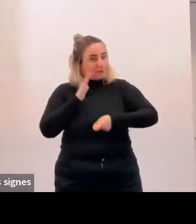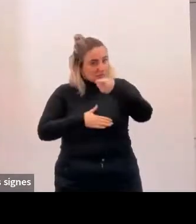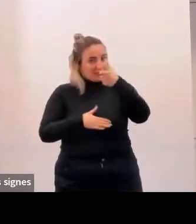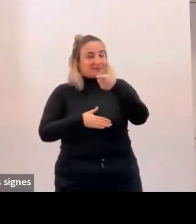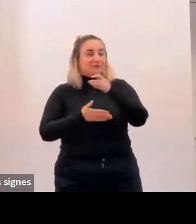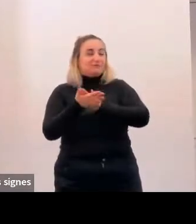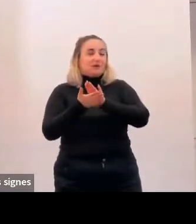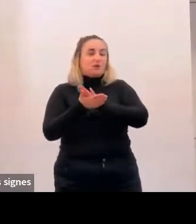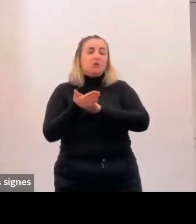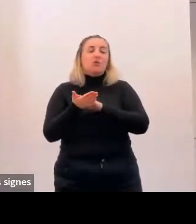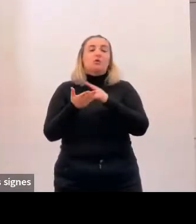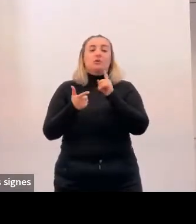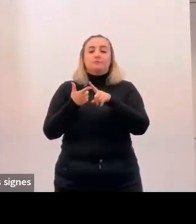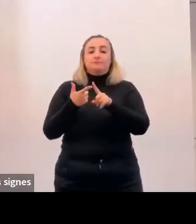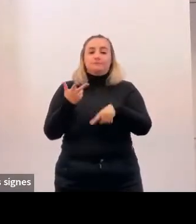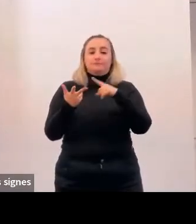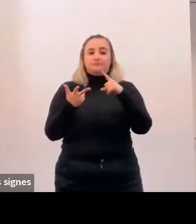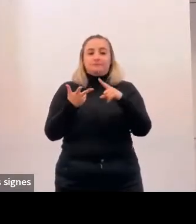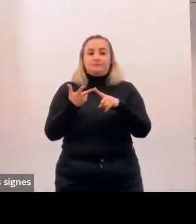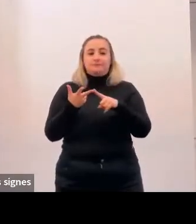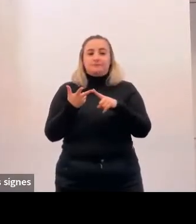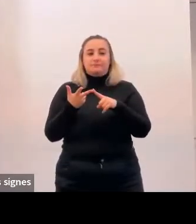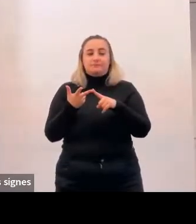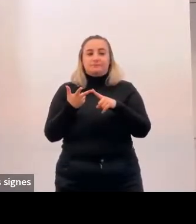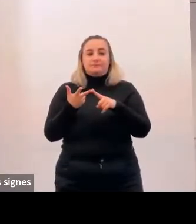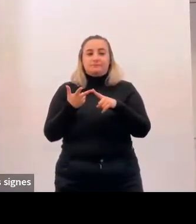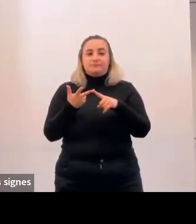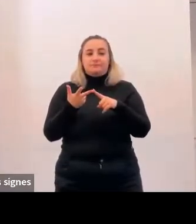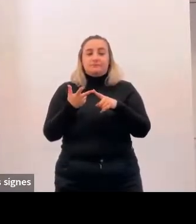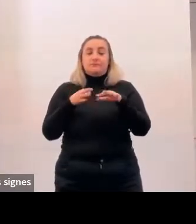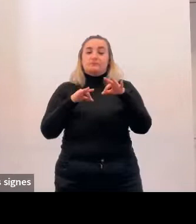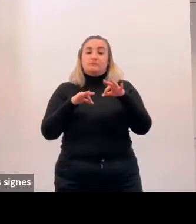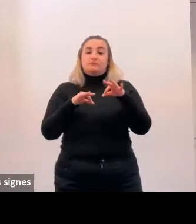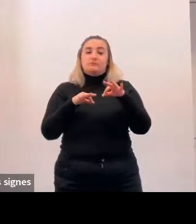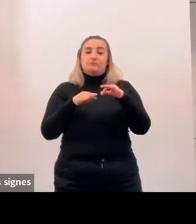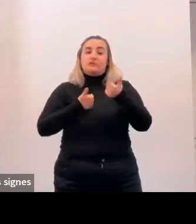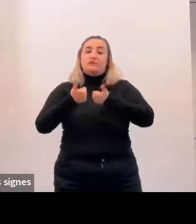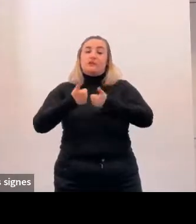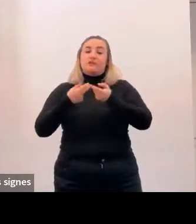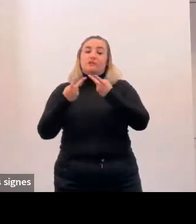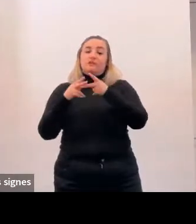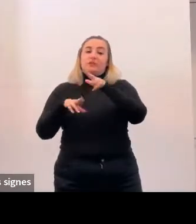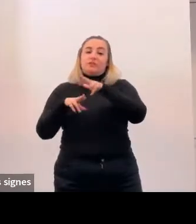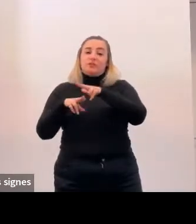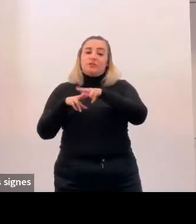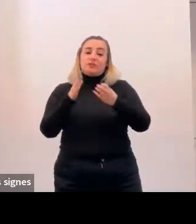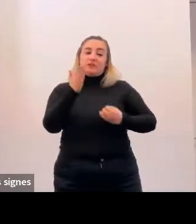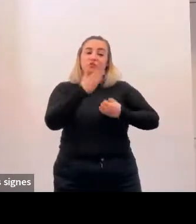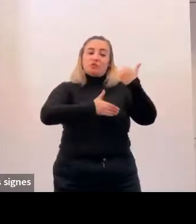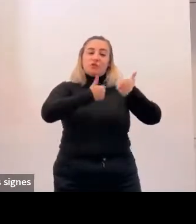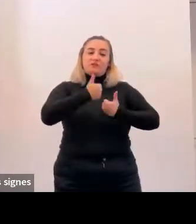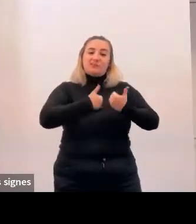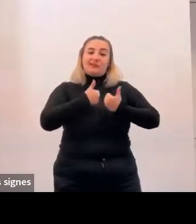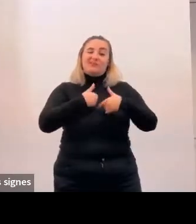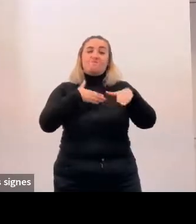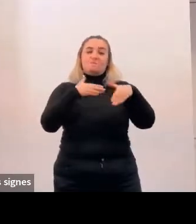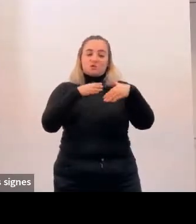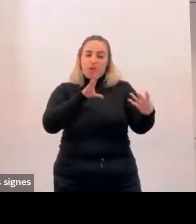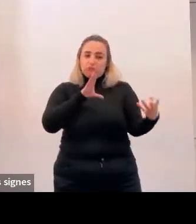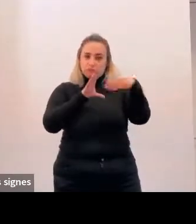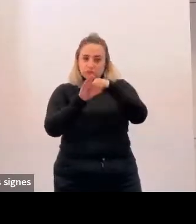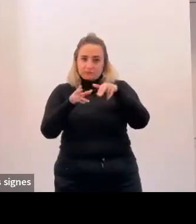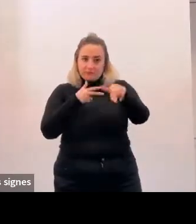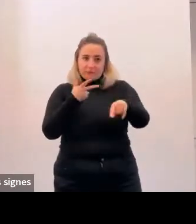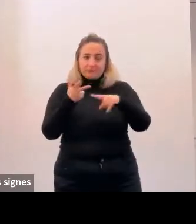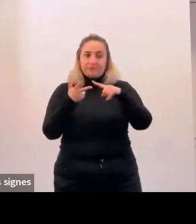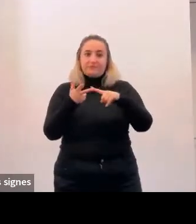éducatives, d'acter de l'intégration fonctionnelle au sein des services de la ville de Nancy de ce nouveau service de la petite enfance, d'autoriser